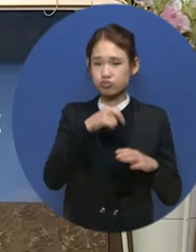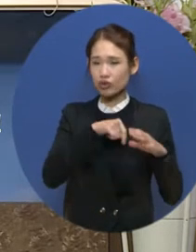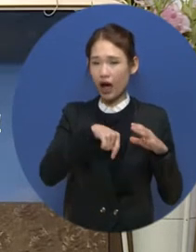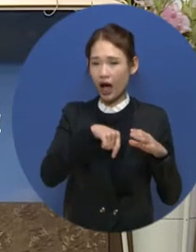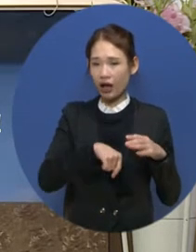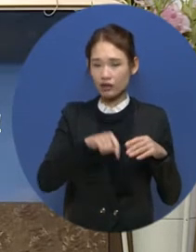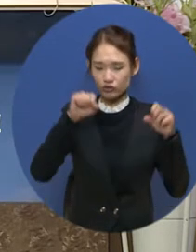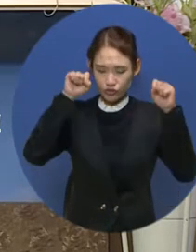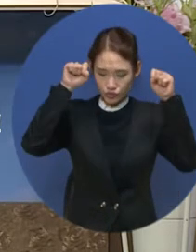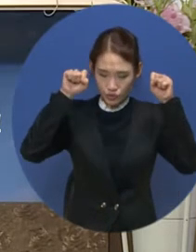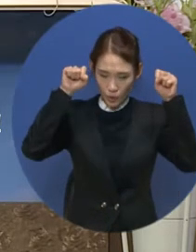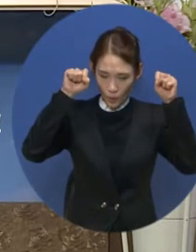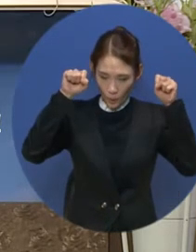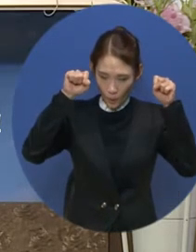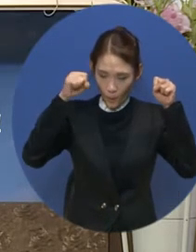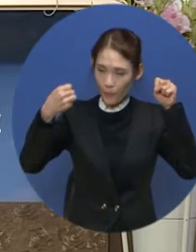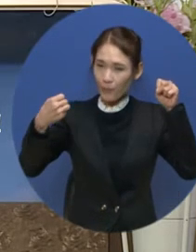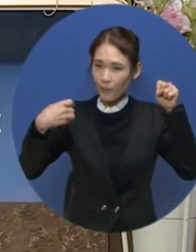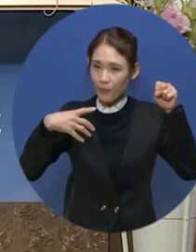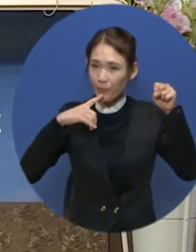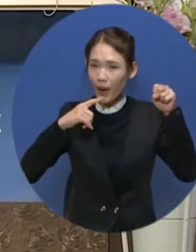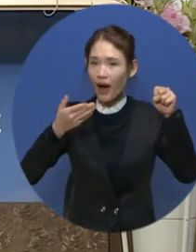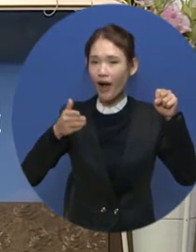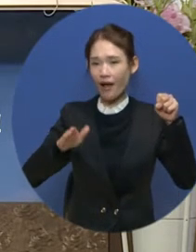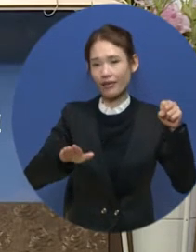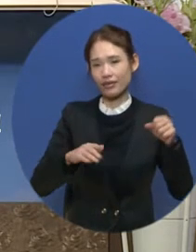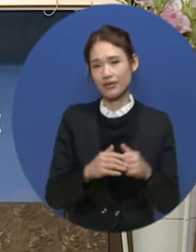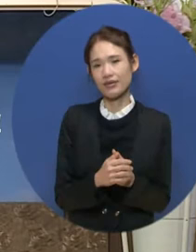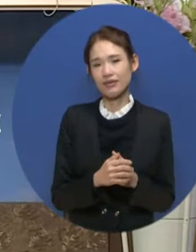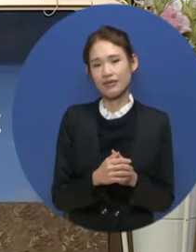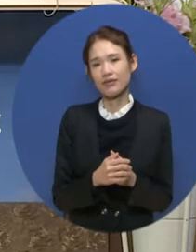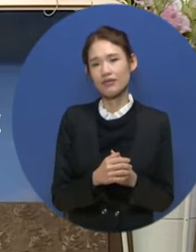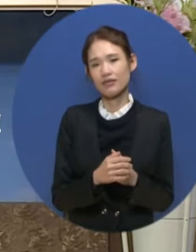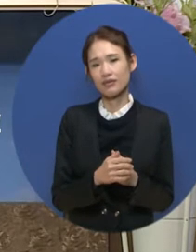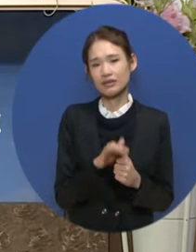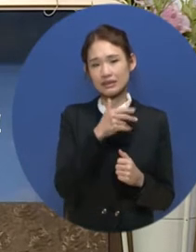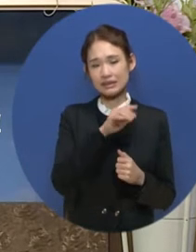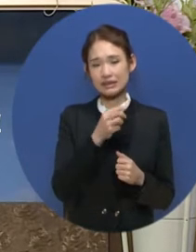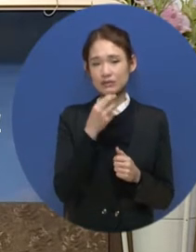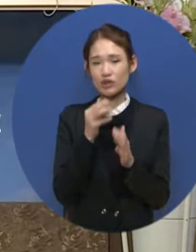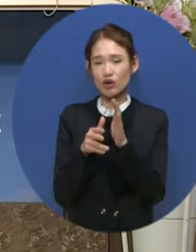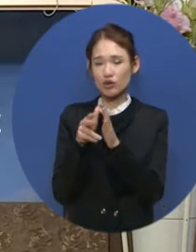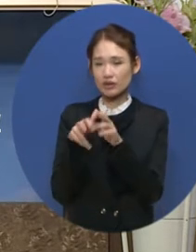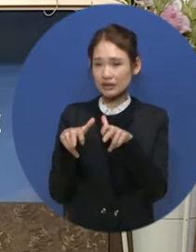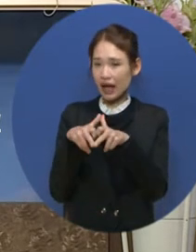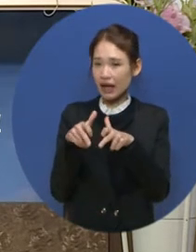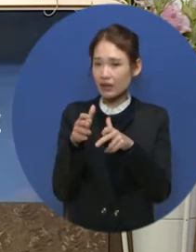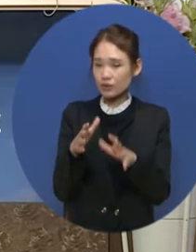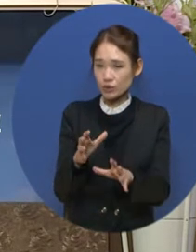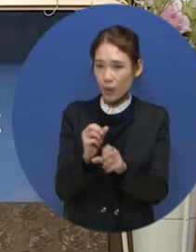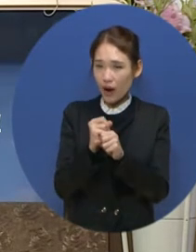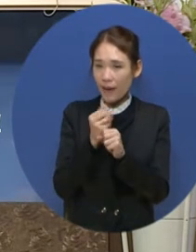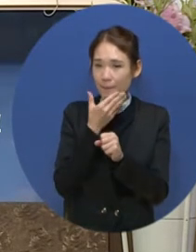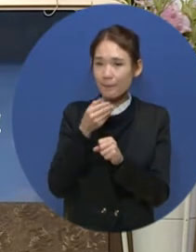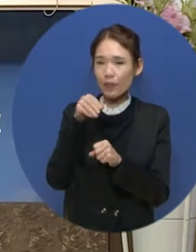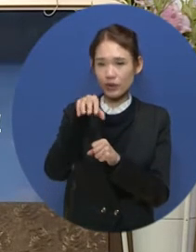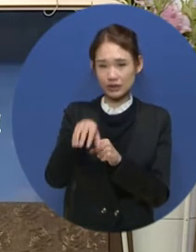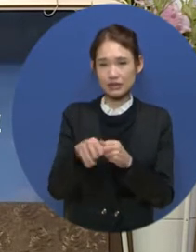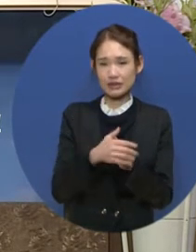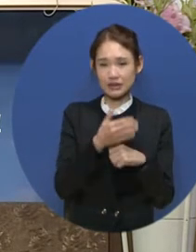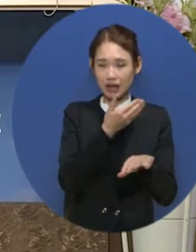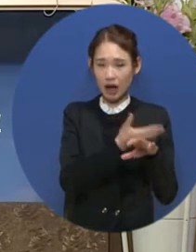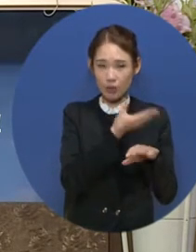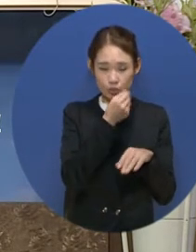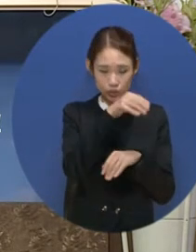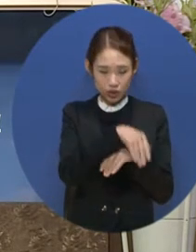운동이라고 말씀을 해주셨는데요 4 어 지금 그 시립 서울 장이 병합 복지관에서는 이 다른 복지관에서